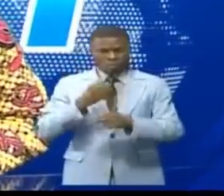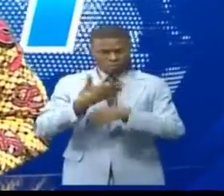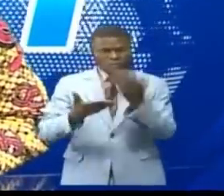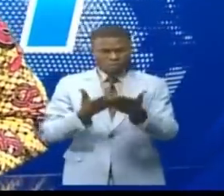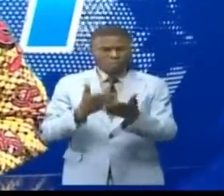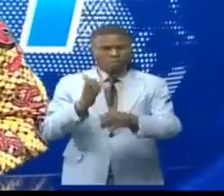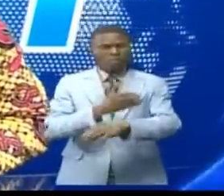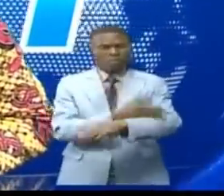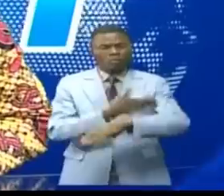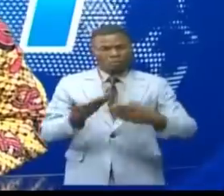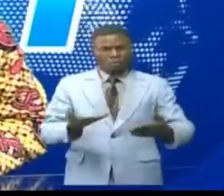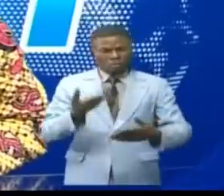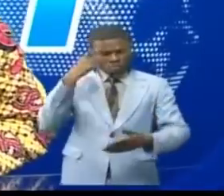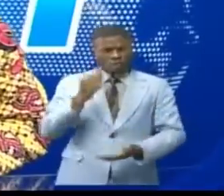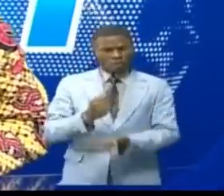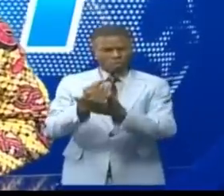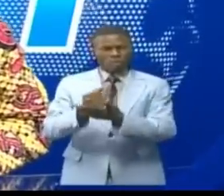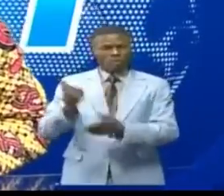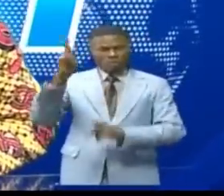au profit de la population.